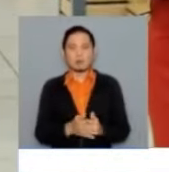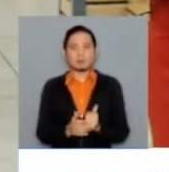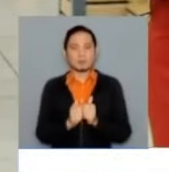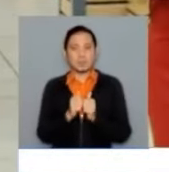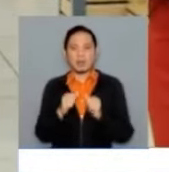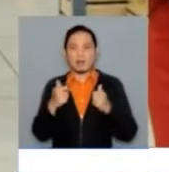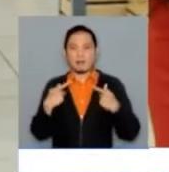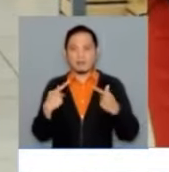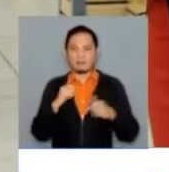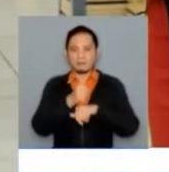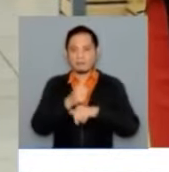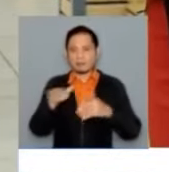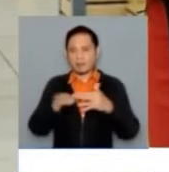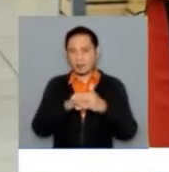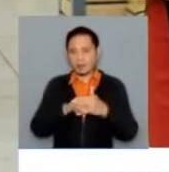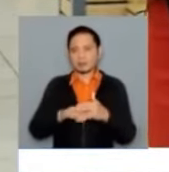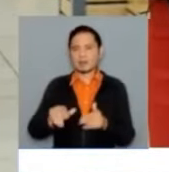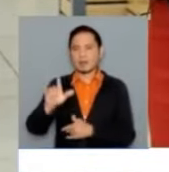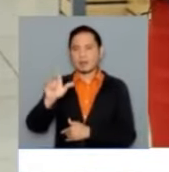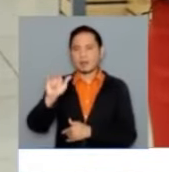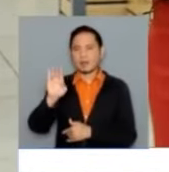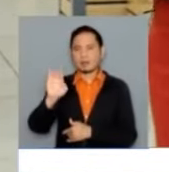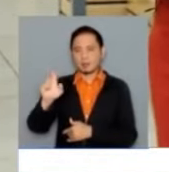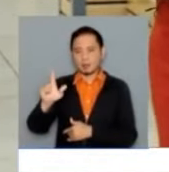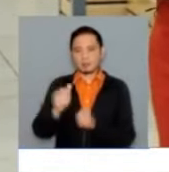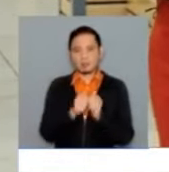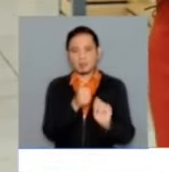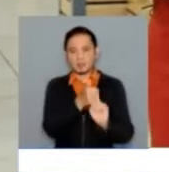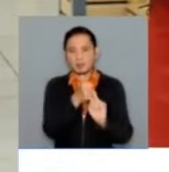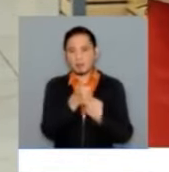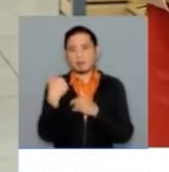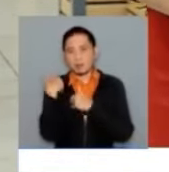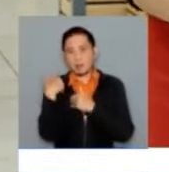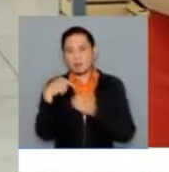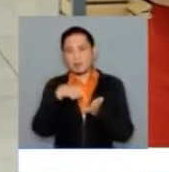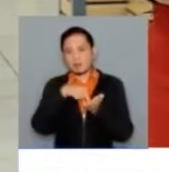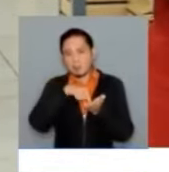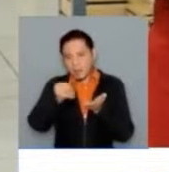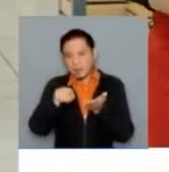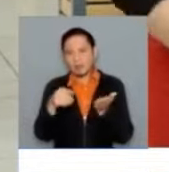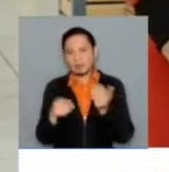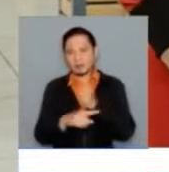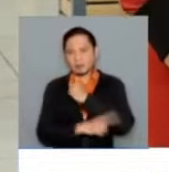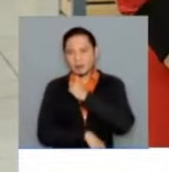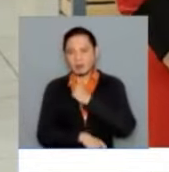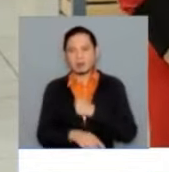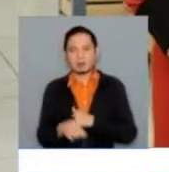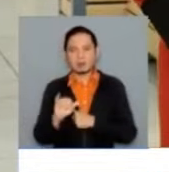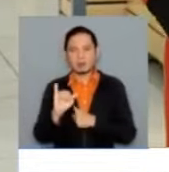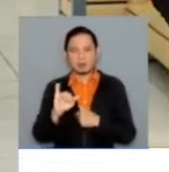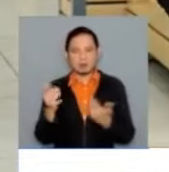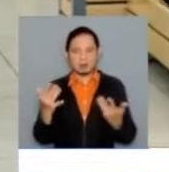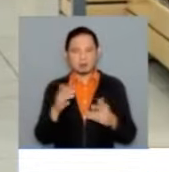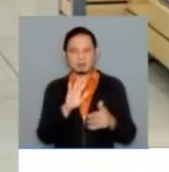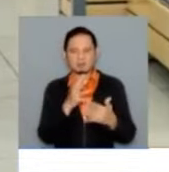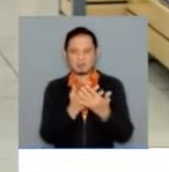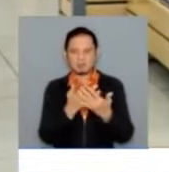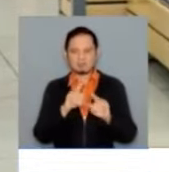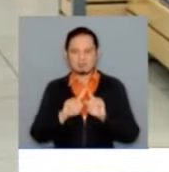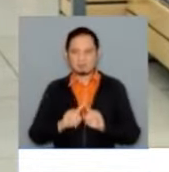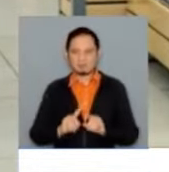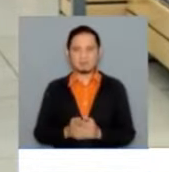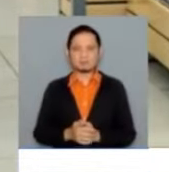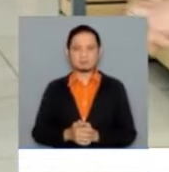libel at baka magkaroon ng liabilidad para sa damages kung nagkalugi-ligo din ang business na to. So tulad lahat